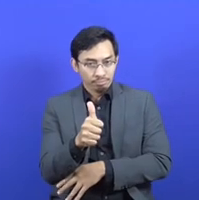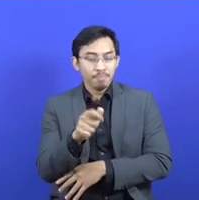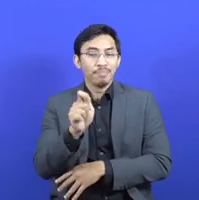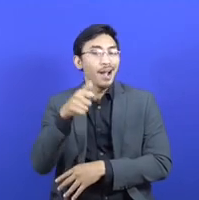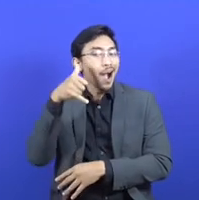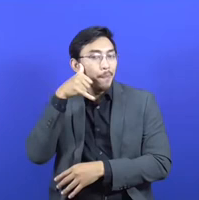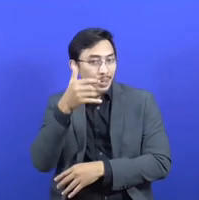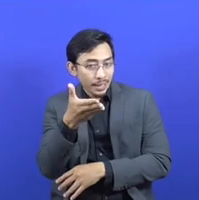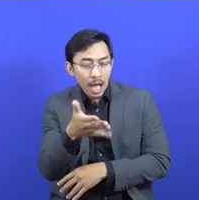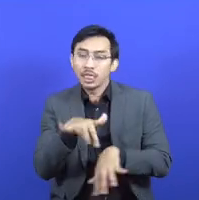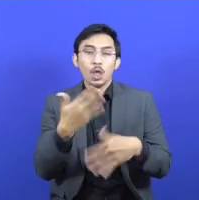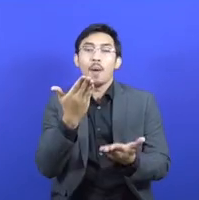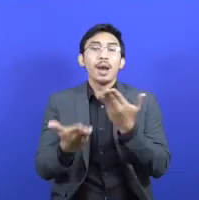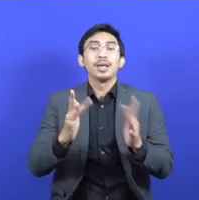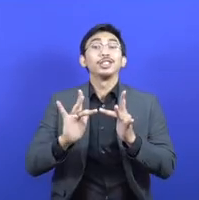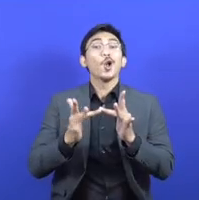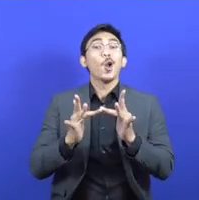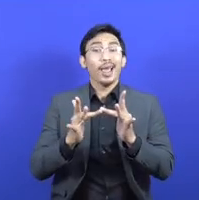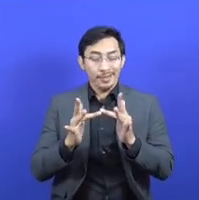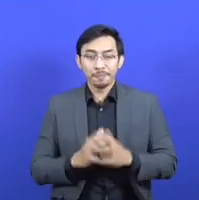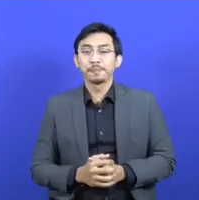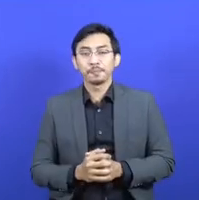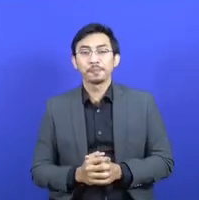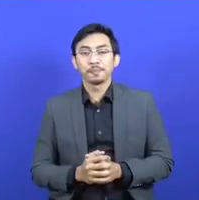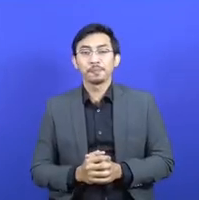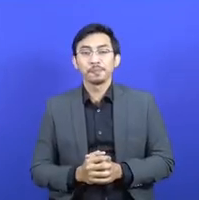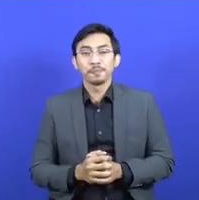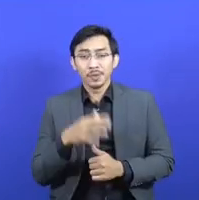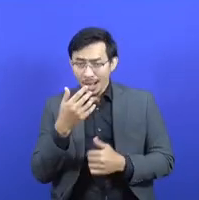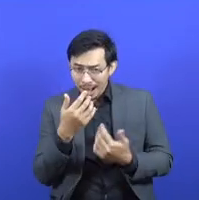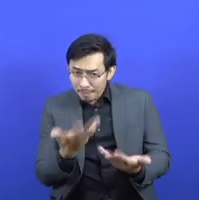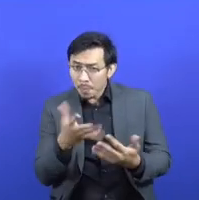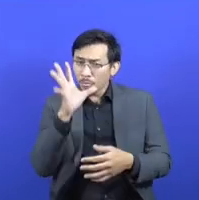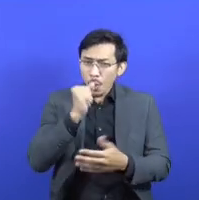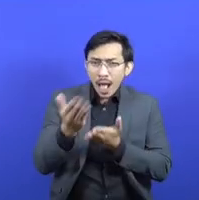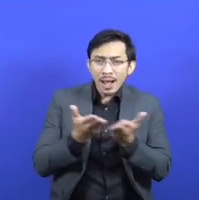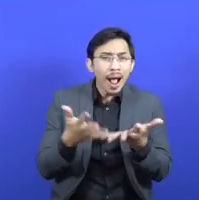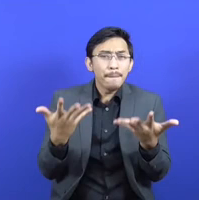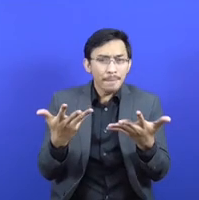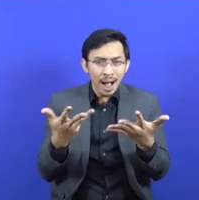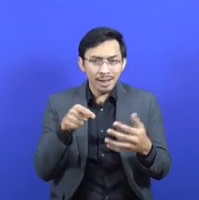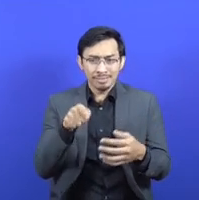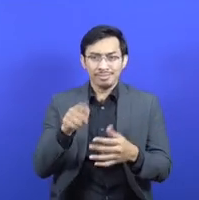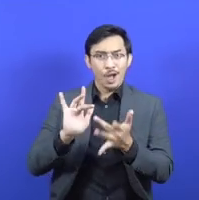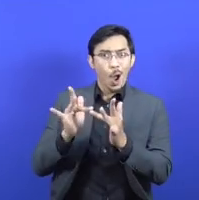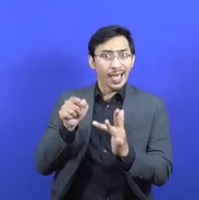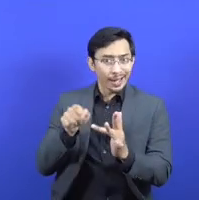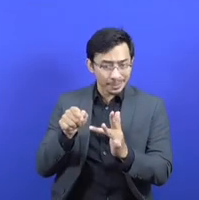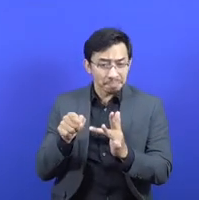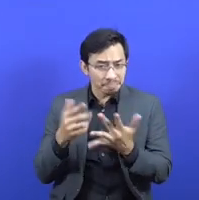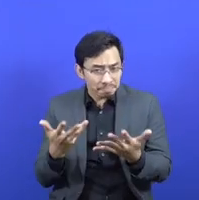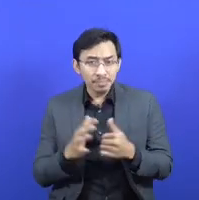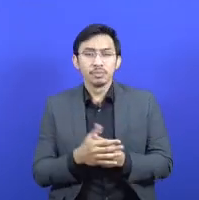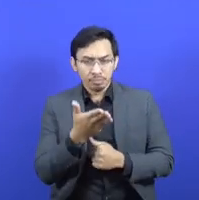teknologi lewat telepon genggam atau aplikasi online yang ada. Nih, untuk tahu layanan apa saja yang bisa didapatkan lewat